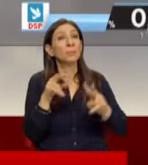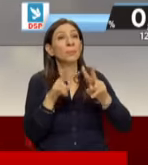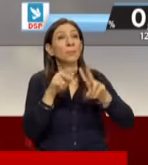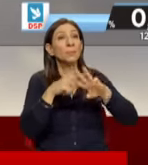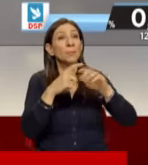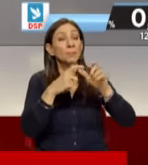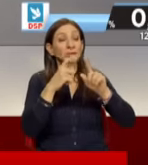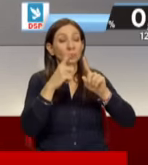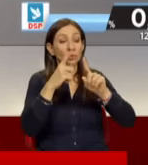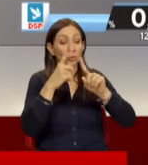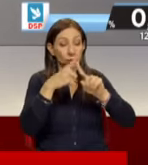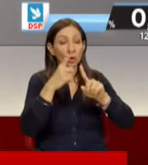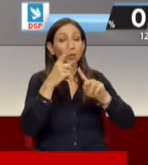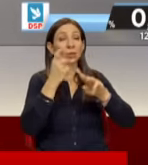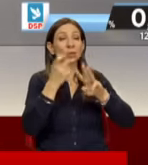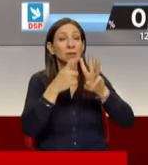Mesut Üner